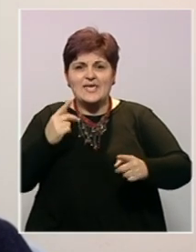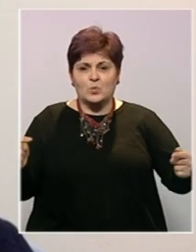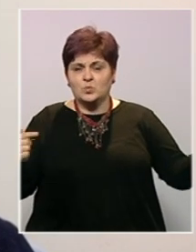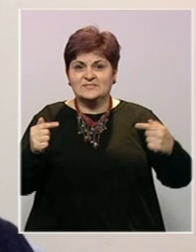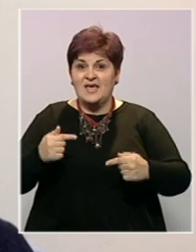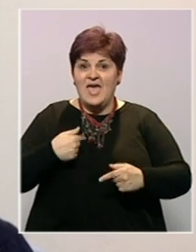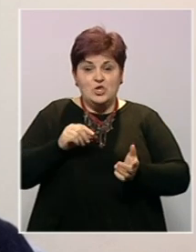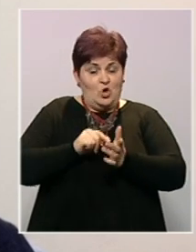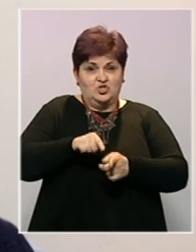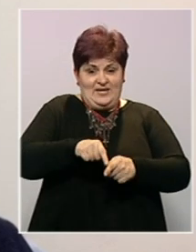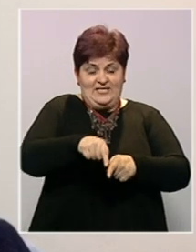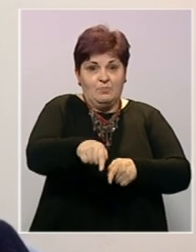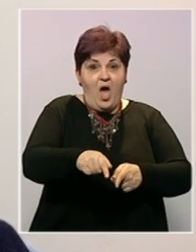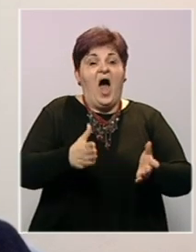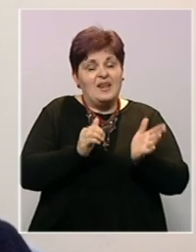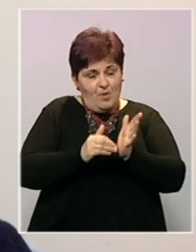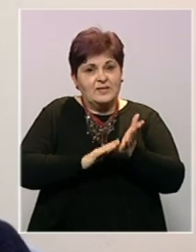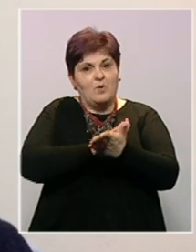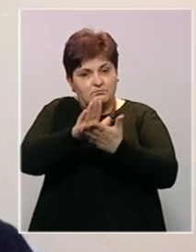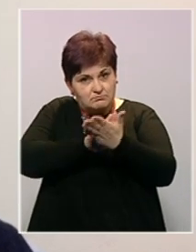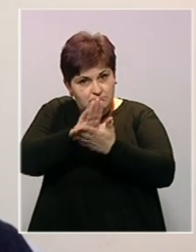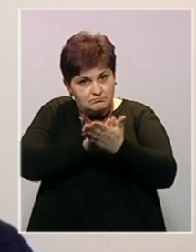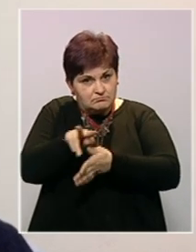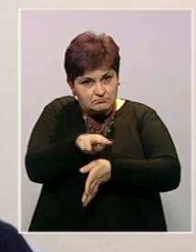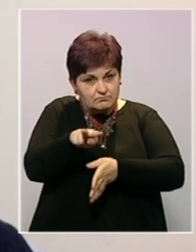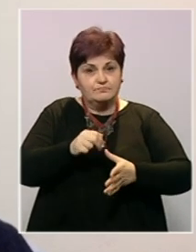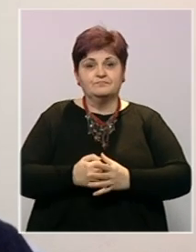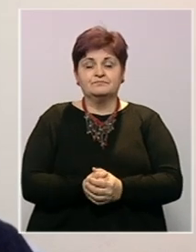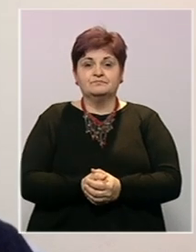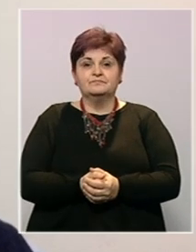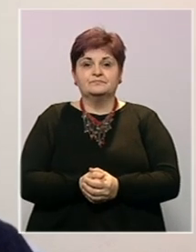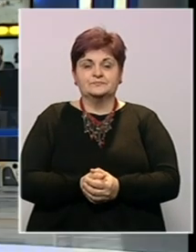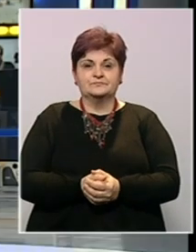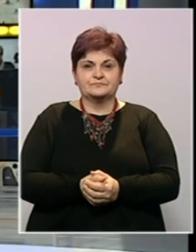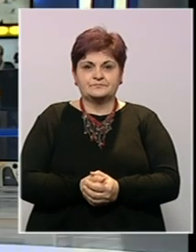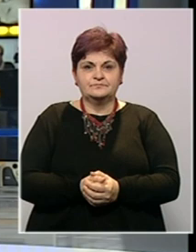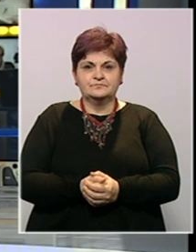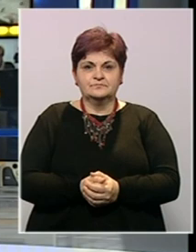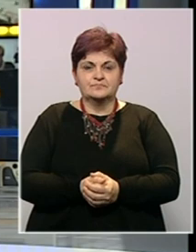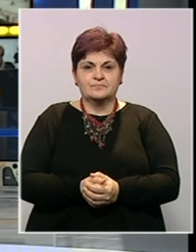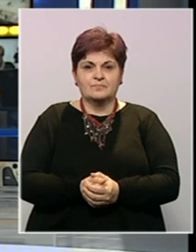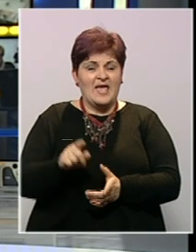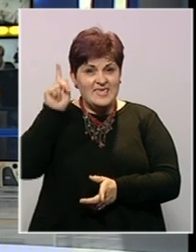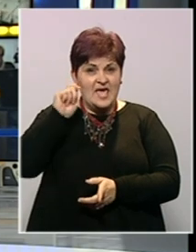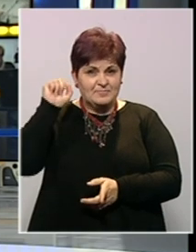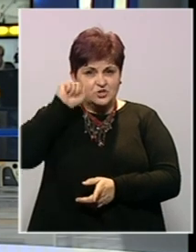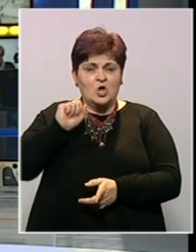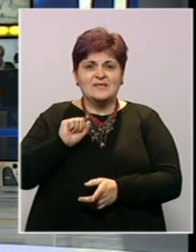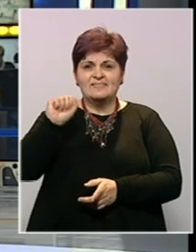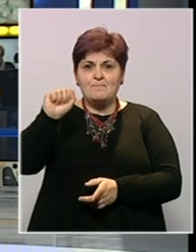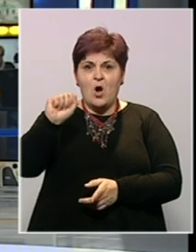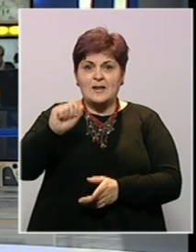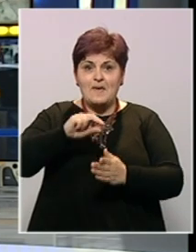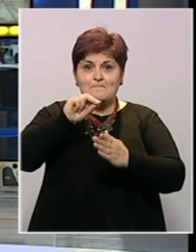nismo do toga došli, pa je potrebno razgovarati. Njemački